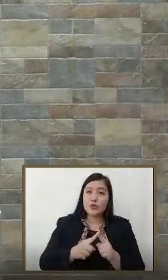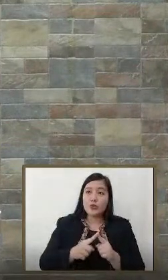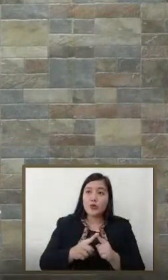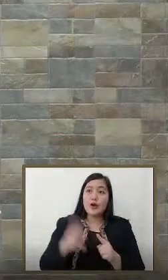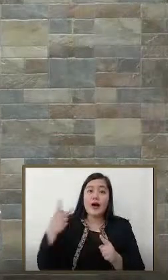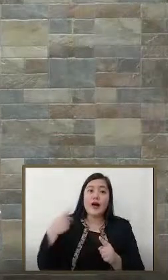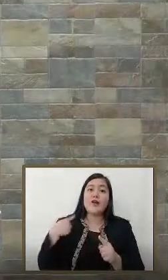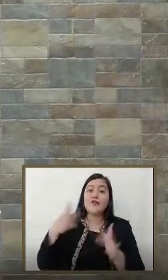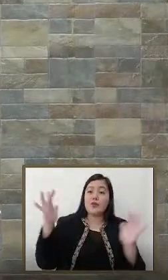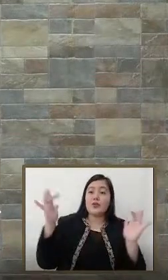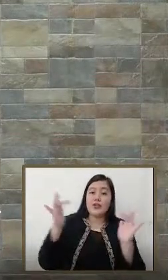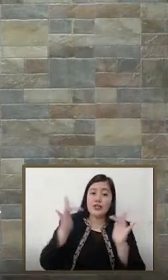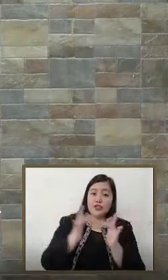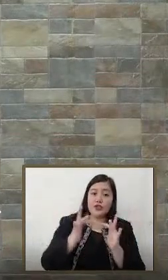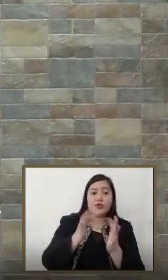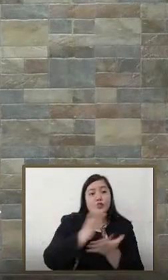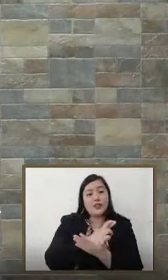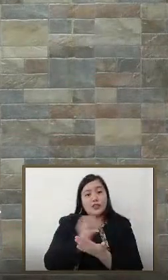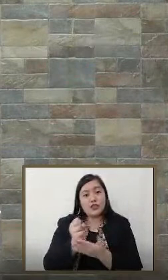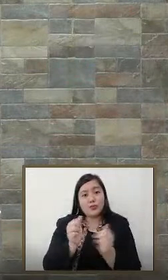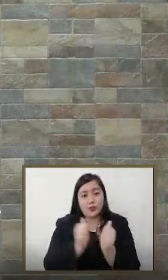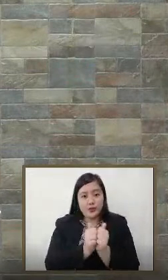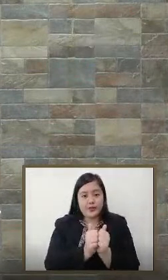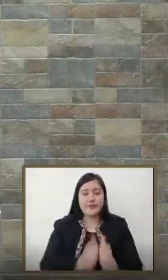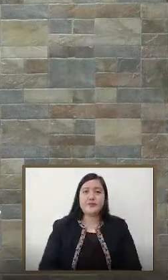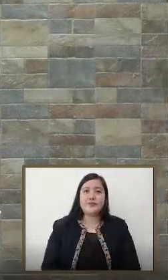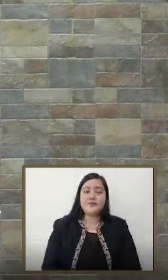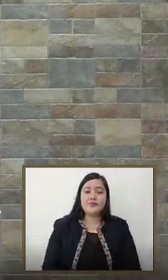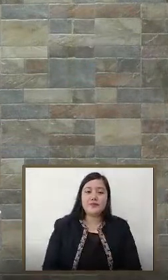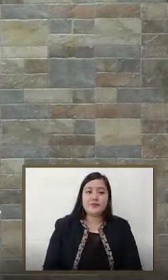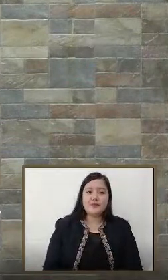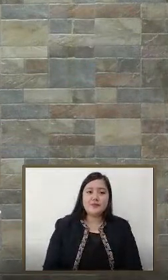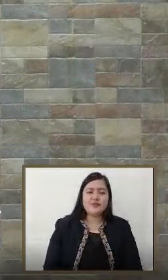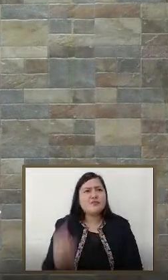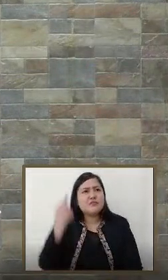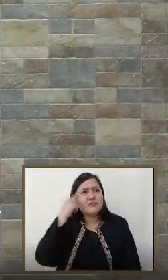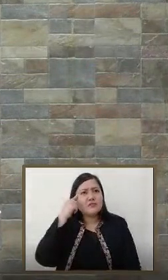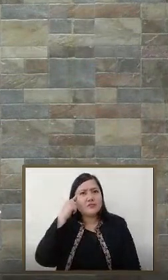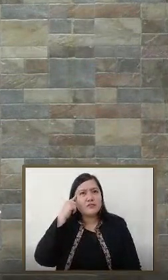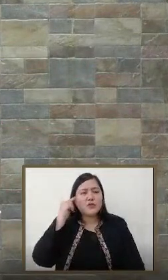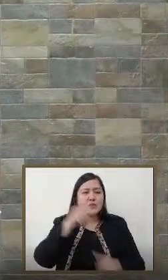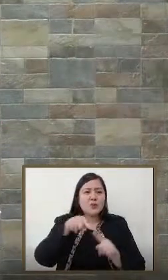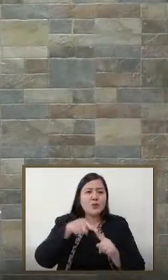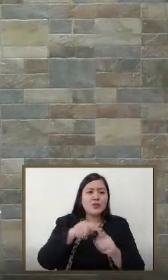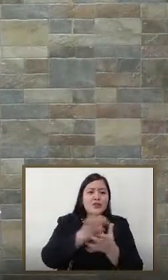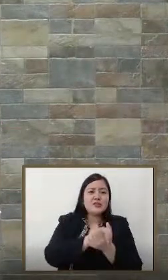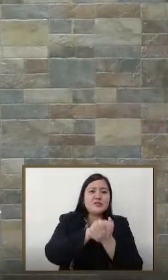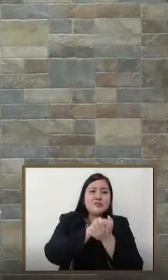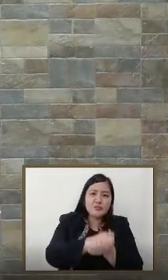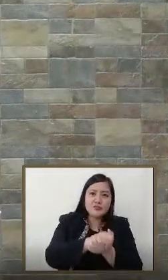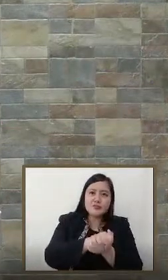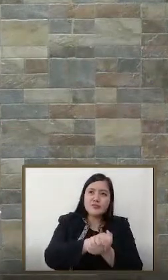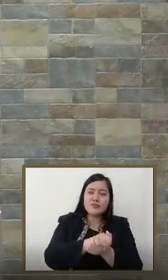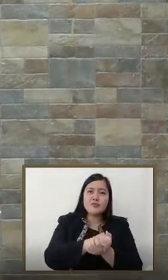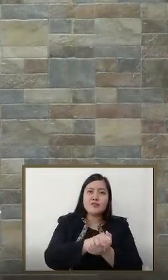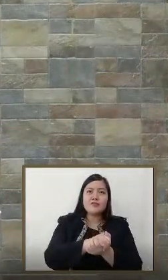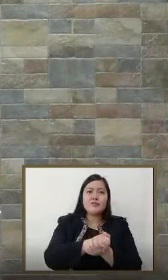Madaling pakisamahan. Alam niyo mga kapatid, nakakapagtaka kapag ang mag-asawa, nagkakahirapan magpasama. Samantalang may mga anak na,